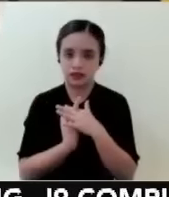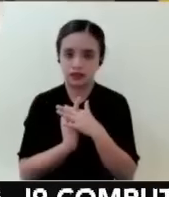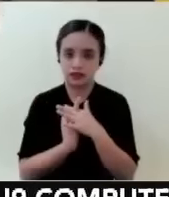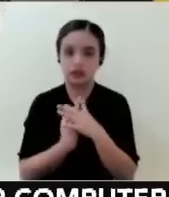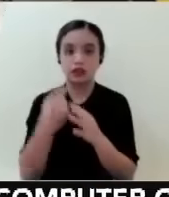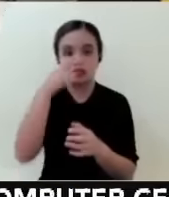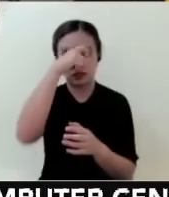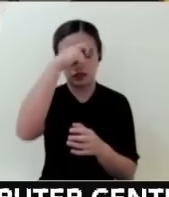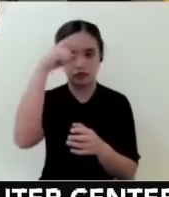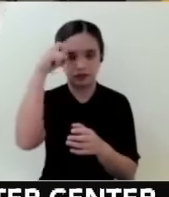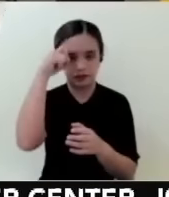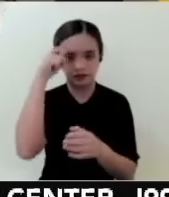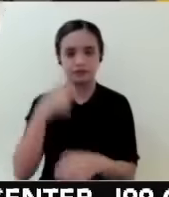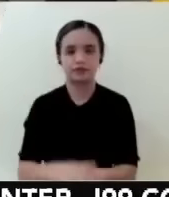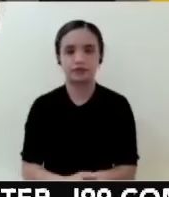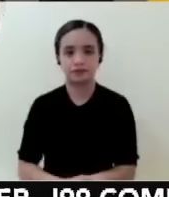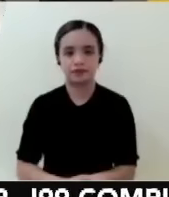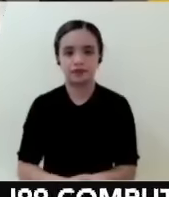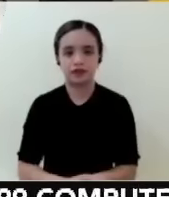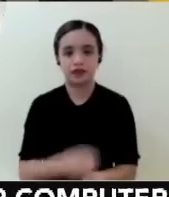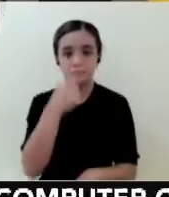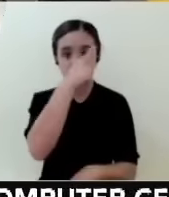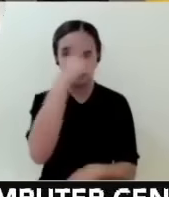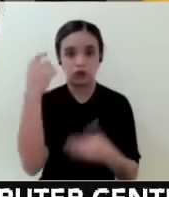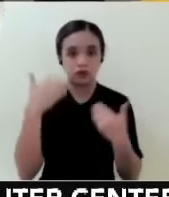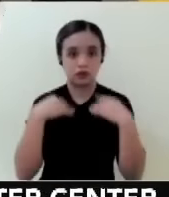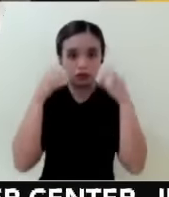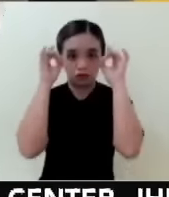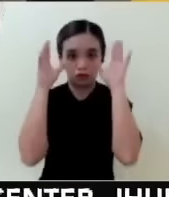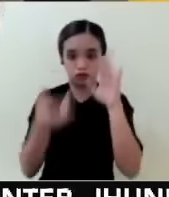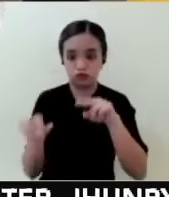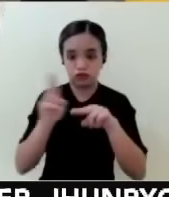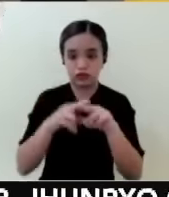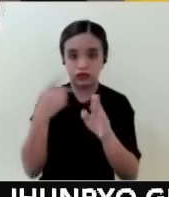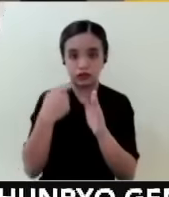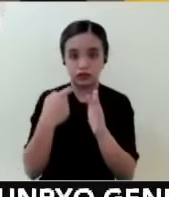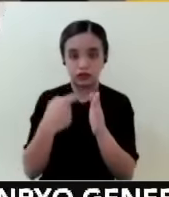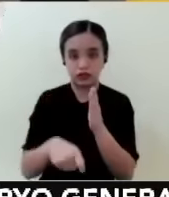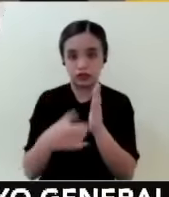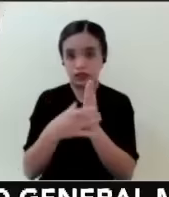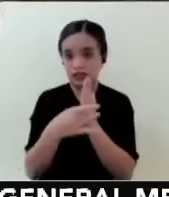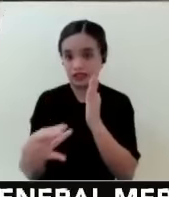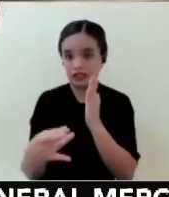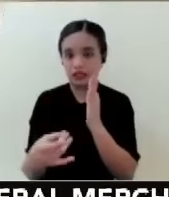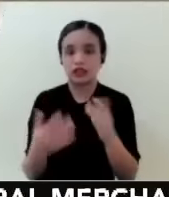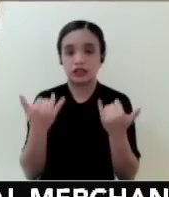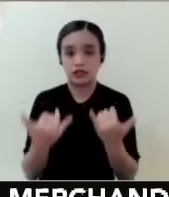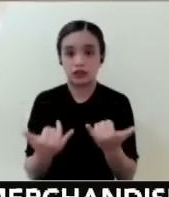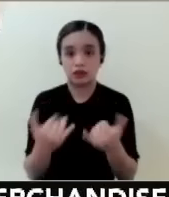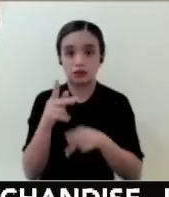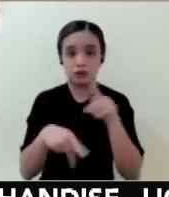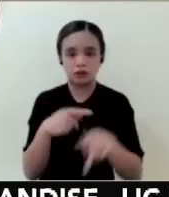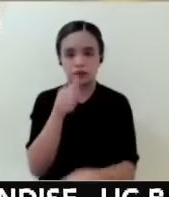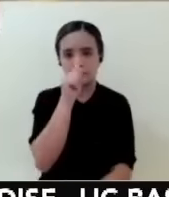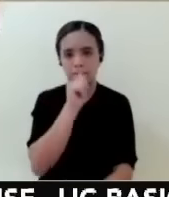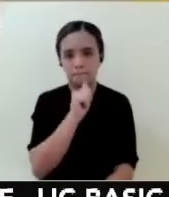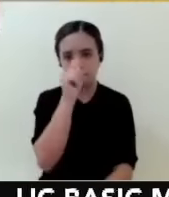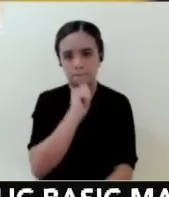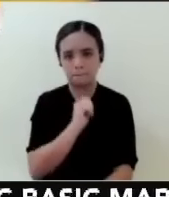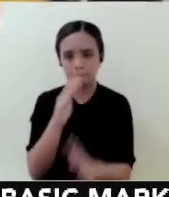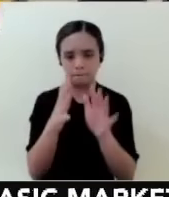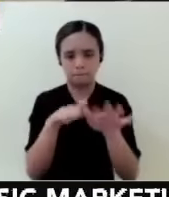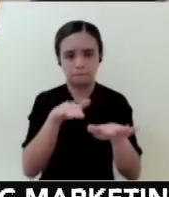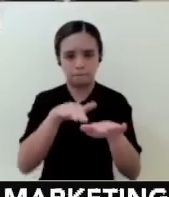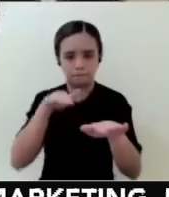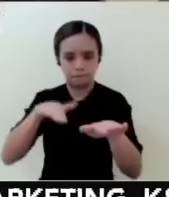tag-init. Dahil sa nakambang oil price hike, ilan sa mga kapuso natin na matyagang pumila ngayon para magpakarga sa mga